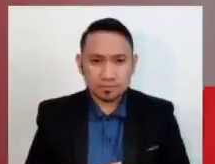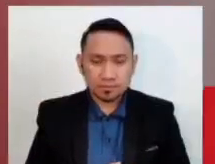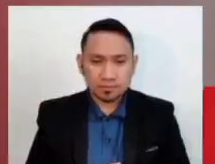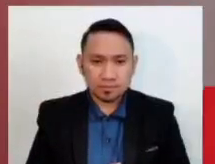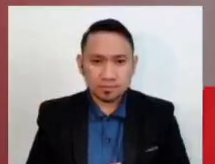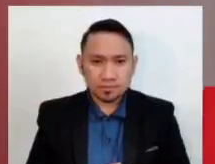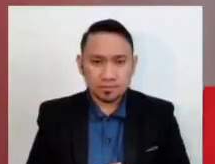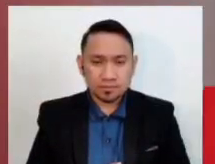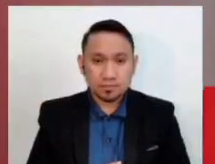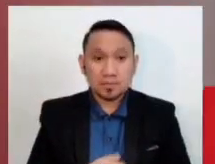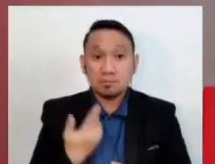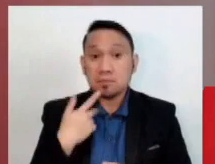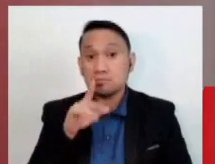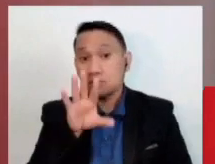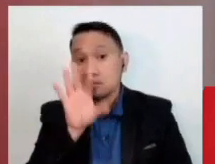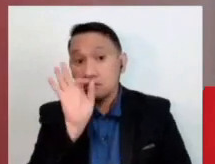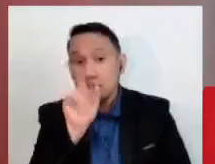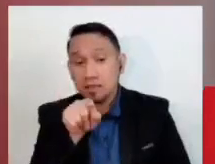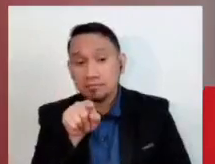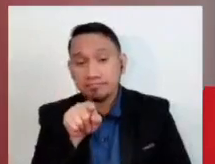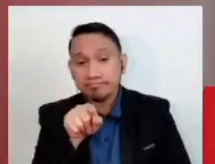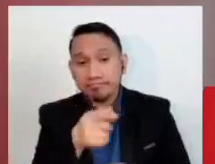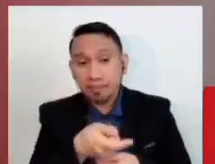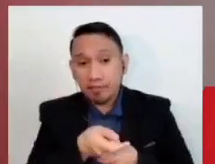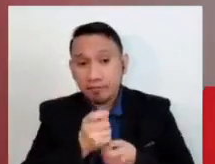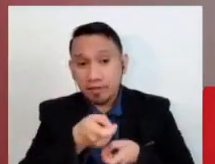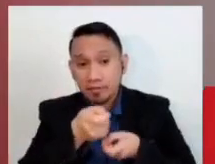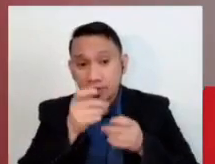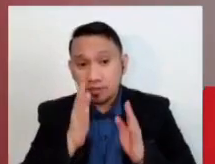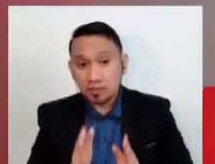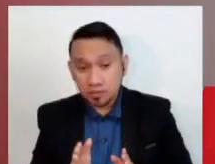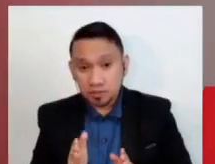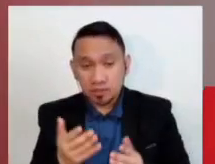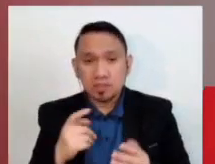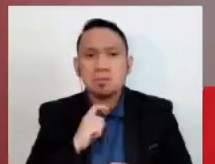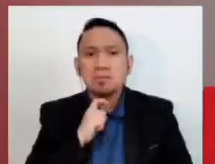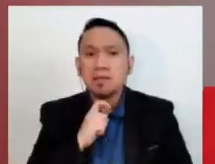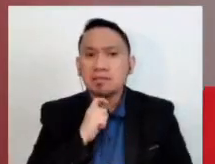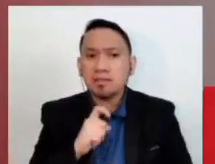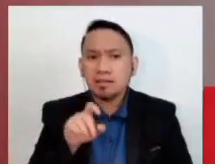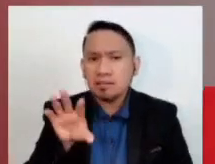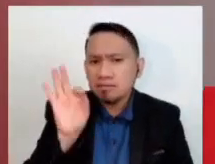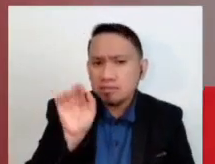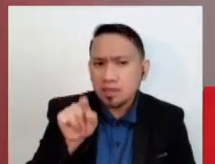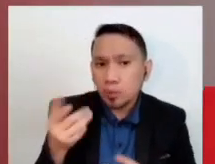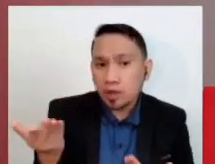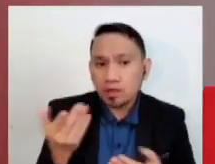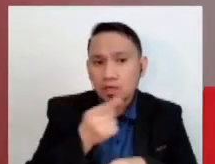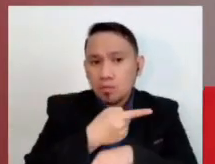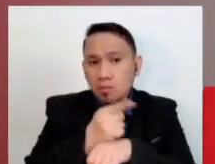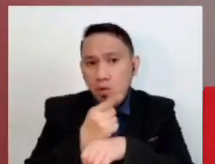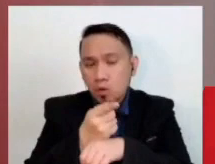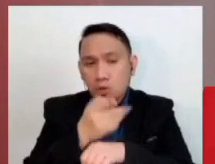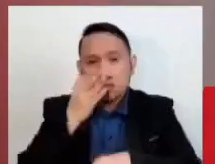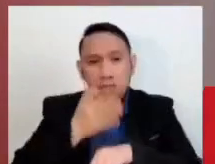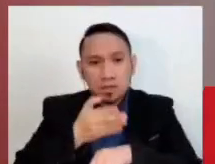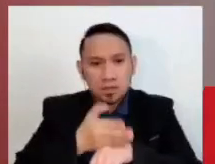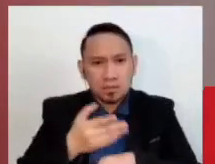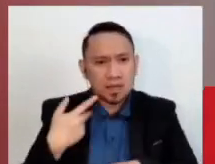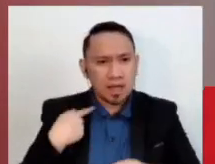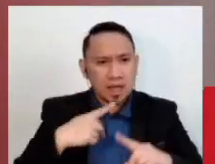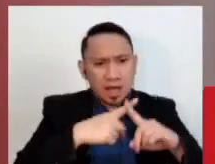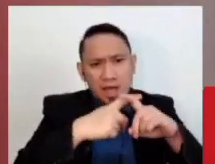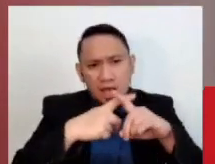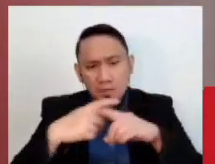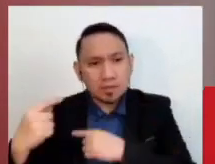Namataan ng isang maing isda ang isang malaking metal debris sa baybaying sakop ng Morong Bataan. May Chinese markings ang nasabing debris na ayon